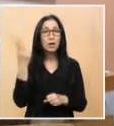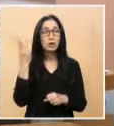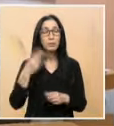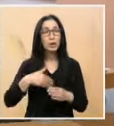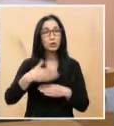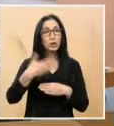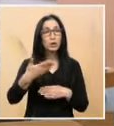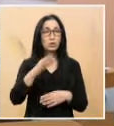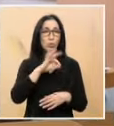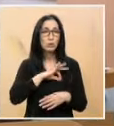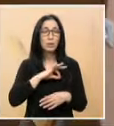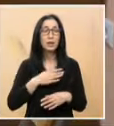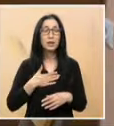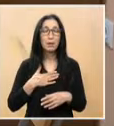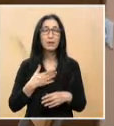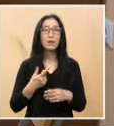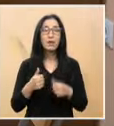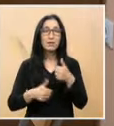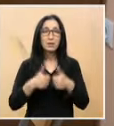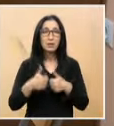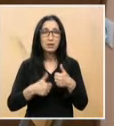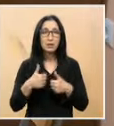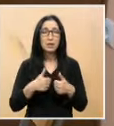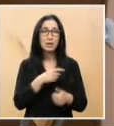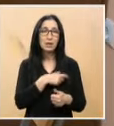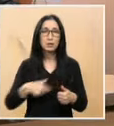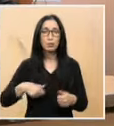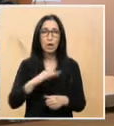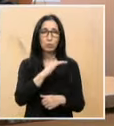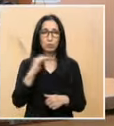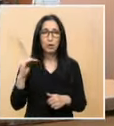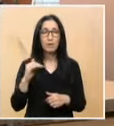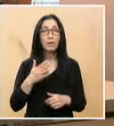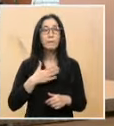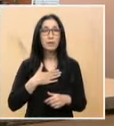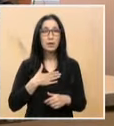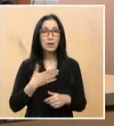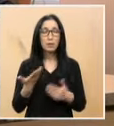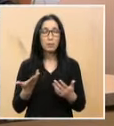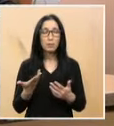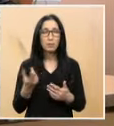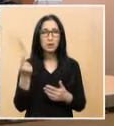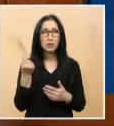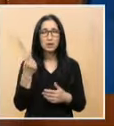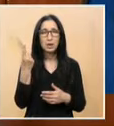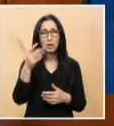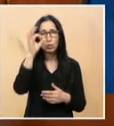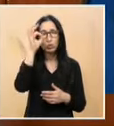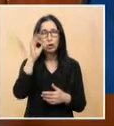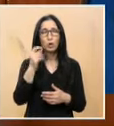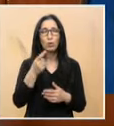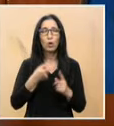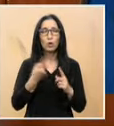работа. Разбрах, че имате редица успехи в състезания и надпревари на национално ниво. Ами имаме